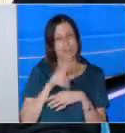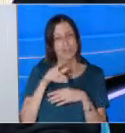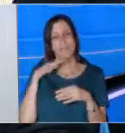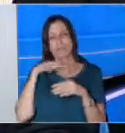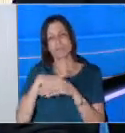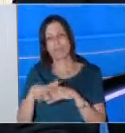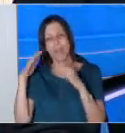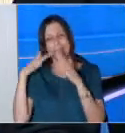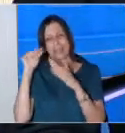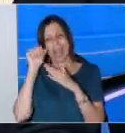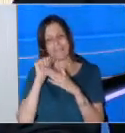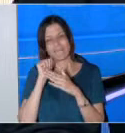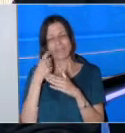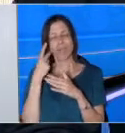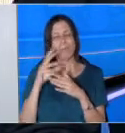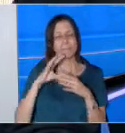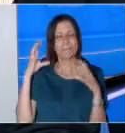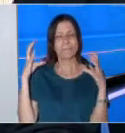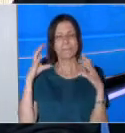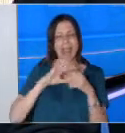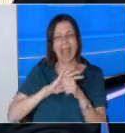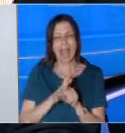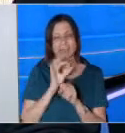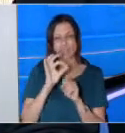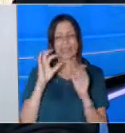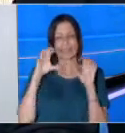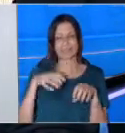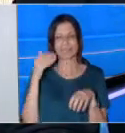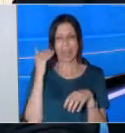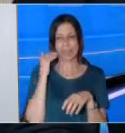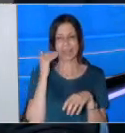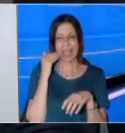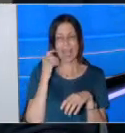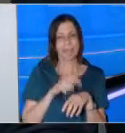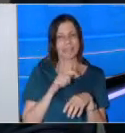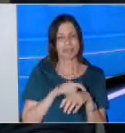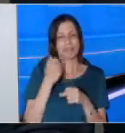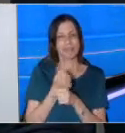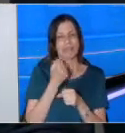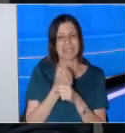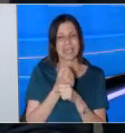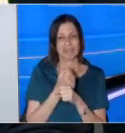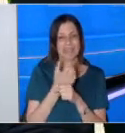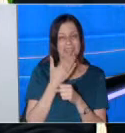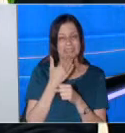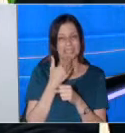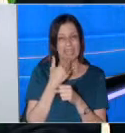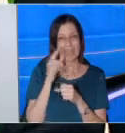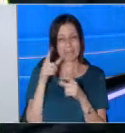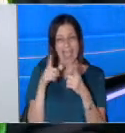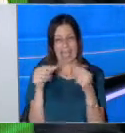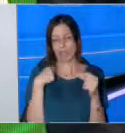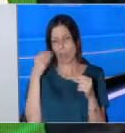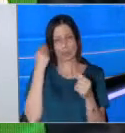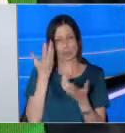הבית הלבן, ואתה רואה לחץ של נשיא אמריקאי, בזמן מבצע צבאי ישראלי ברצועת עזה, שאני לא